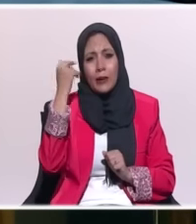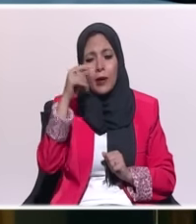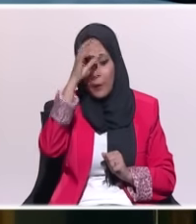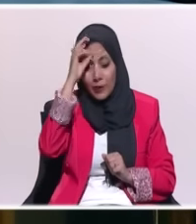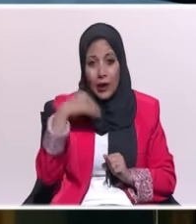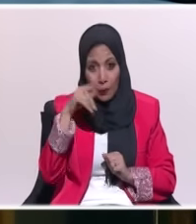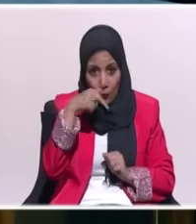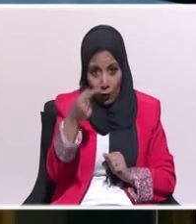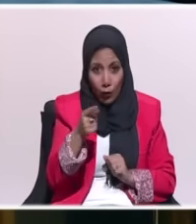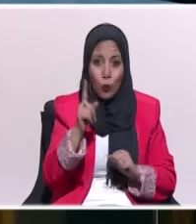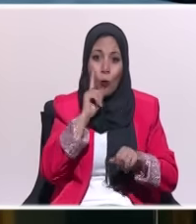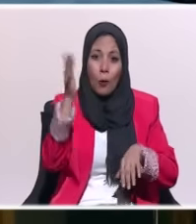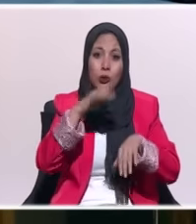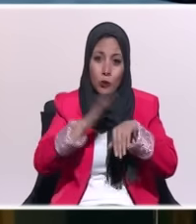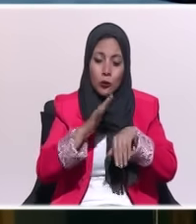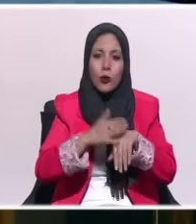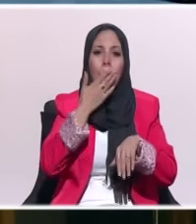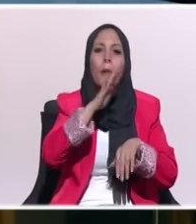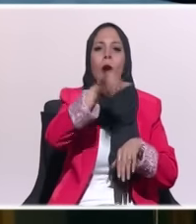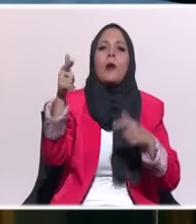وتضربني كان بيقوم يضربها.